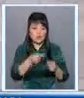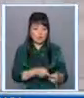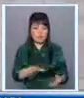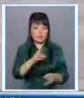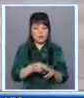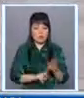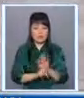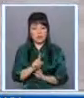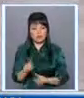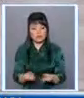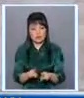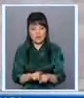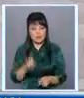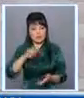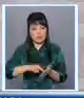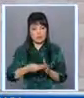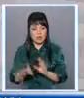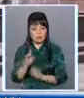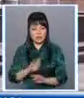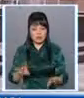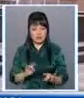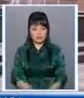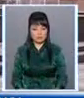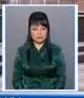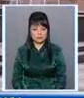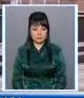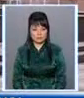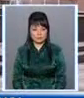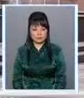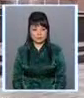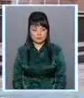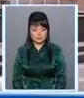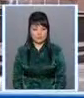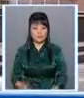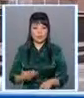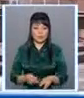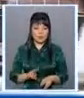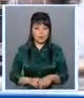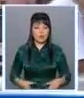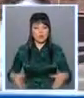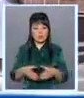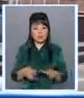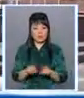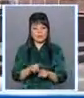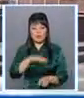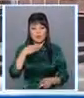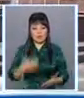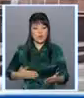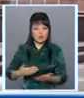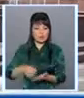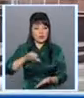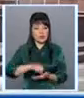деген сенімдеміз, дейді ұйымдастырушылар. Бұл ұйым өте өзінің үлесін көп қосады деген ойдамын,